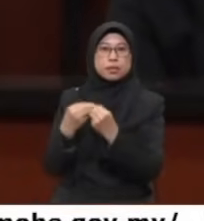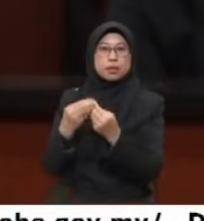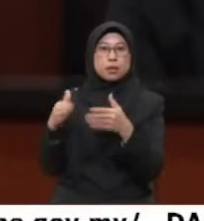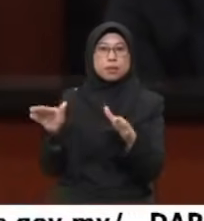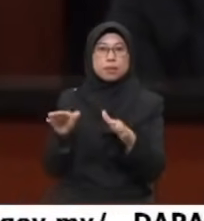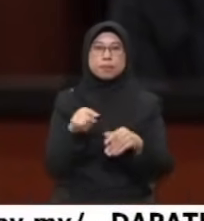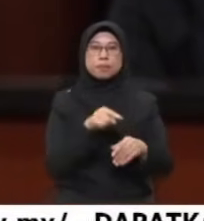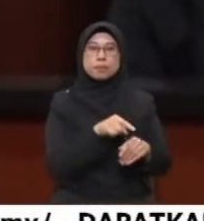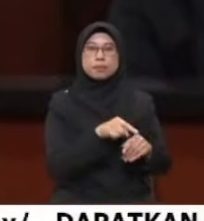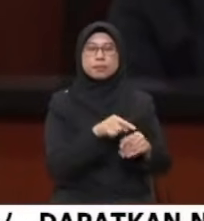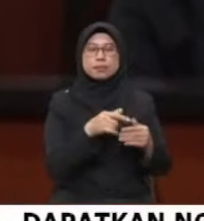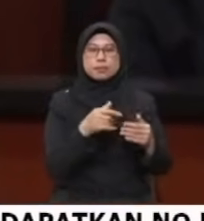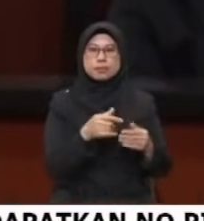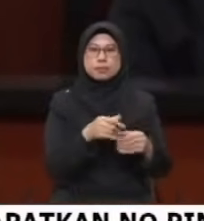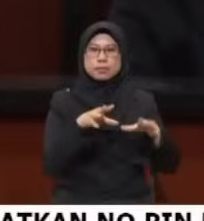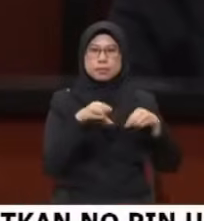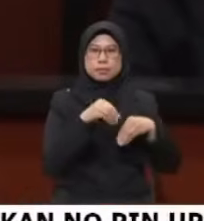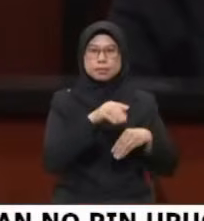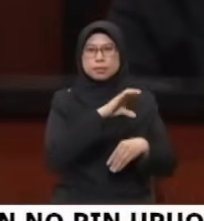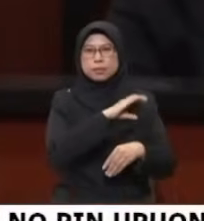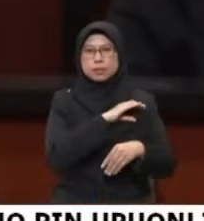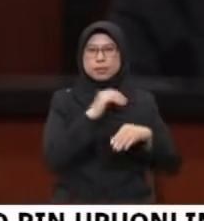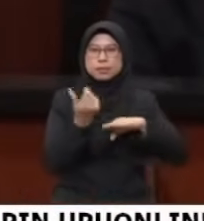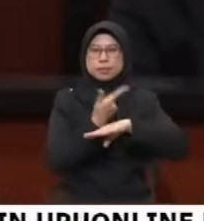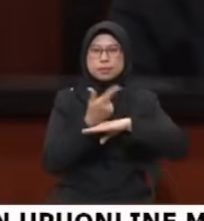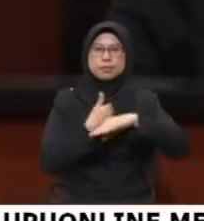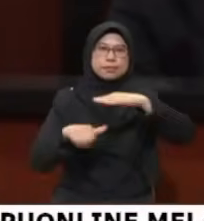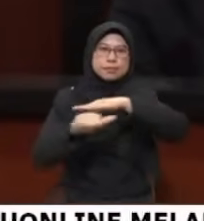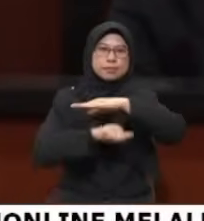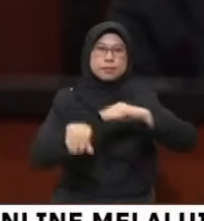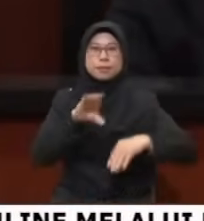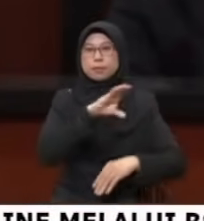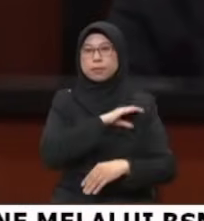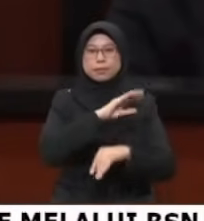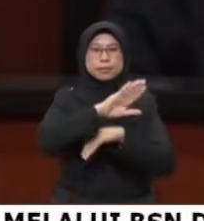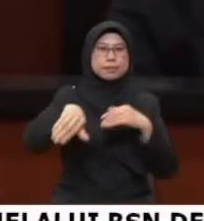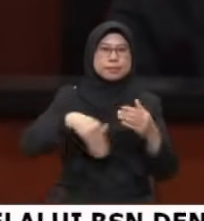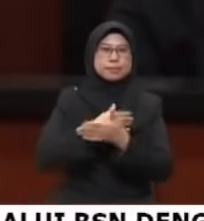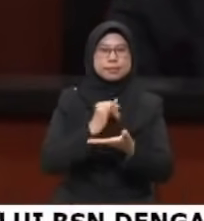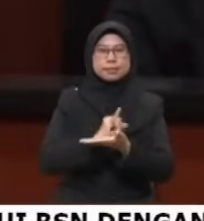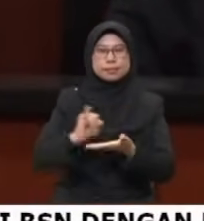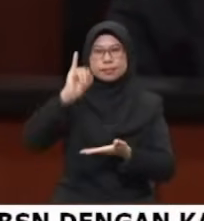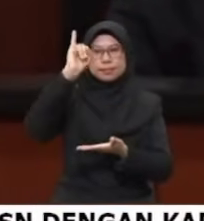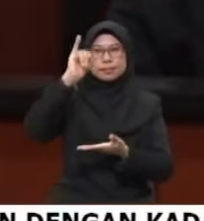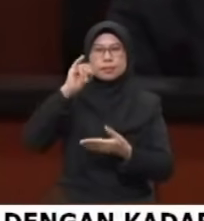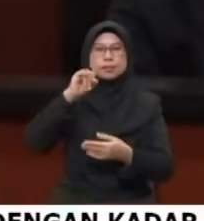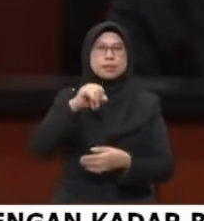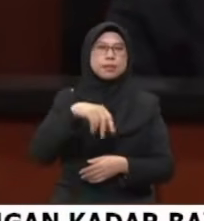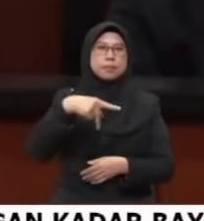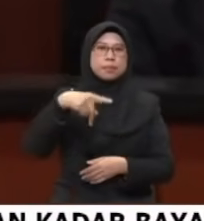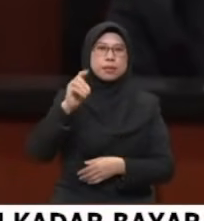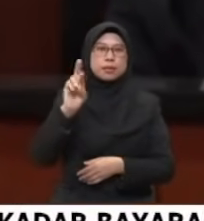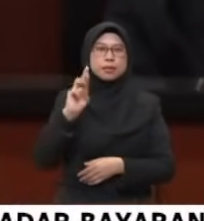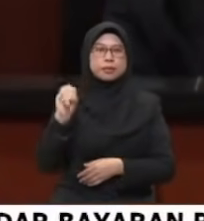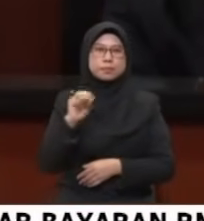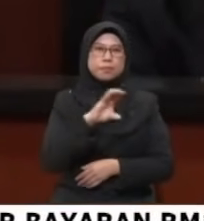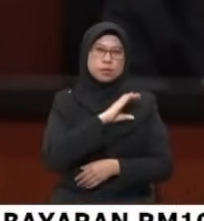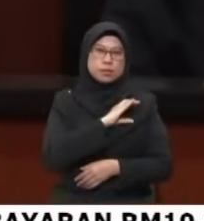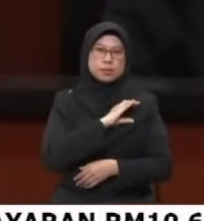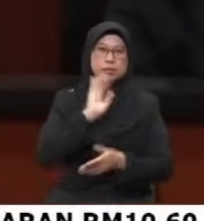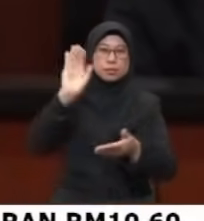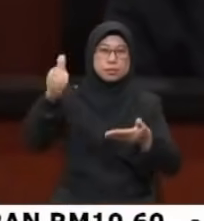bermula dari program latihan asas kepolisan di semua institusi latihan bdrm danm juga